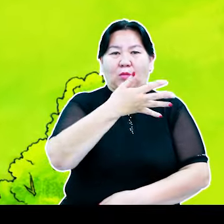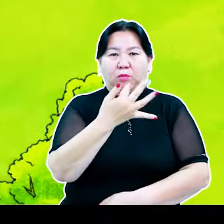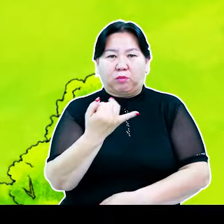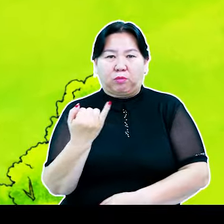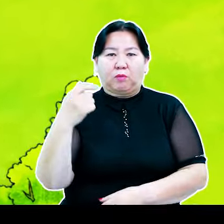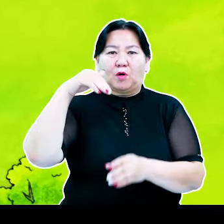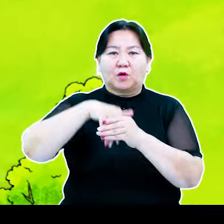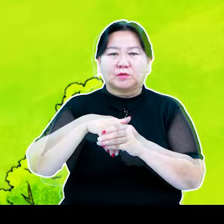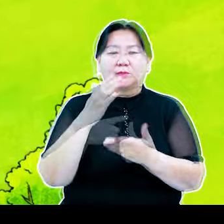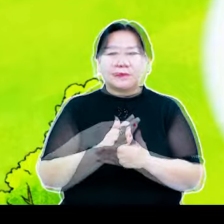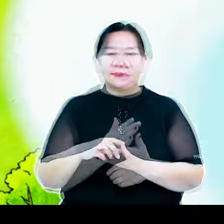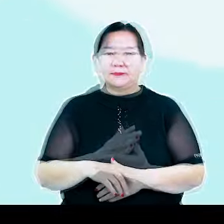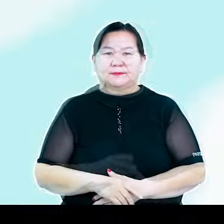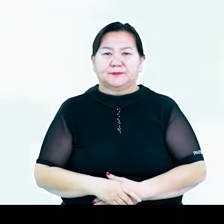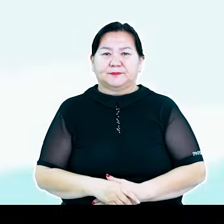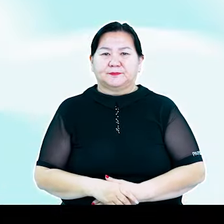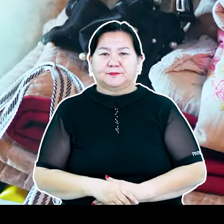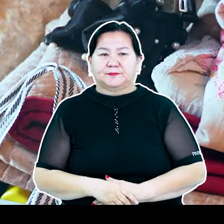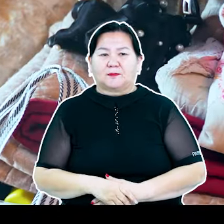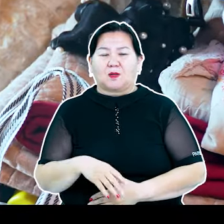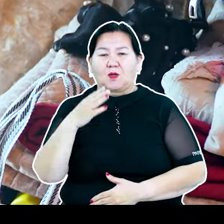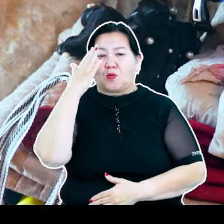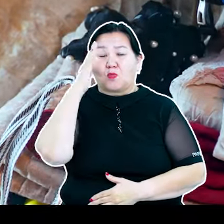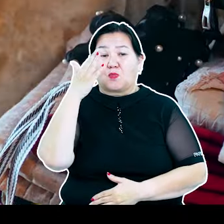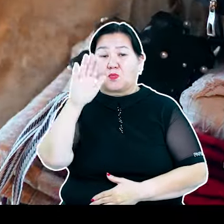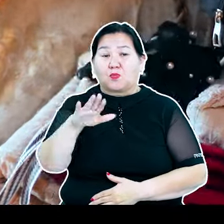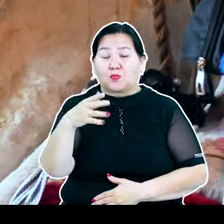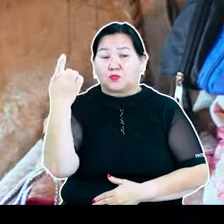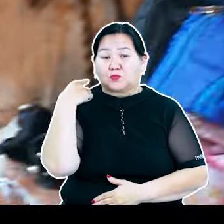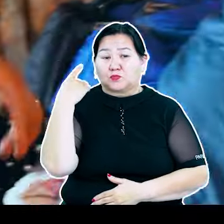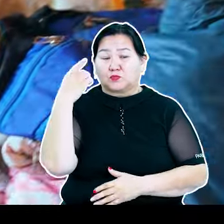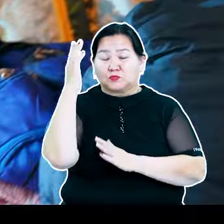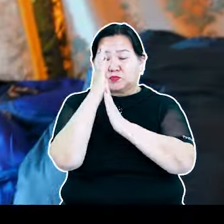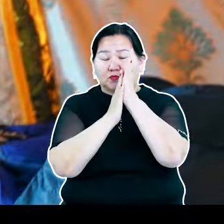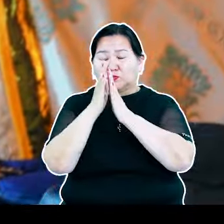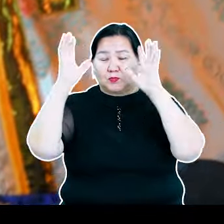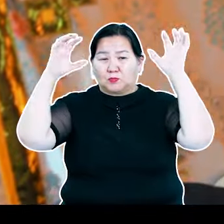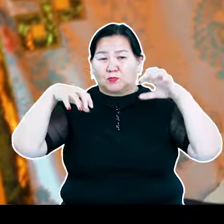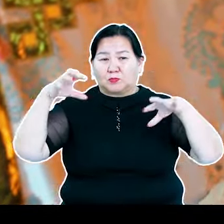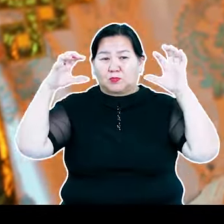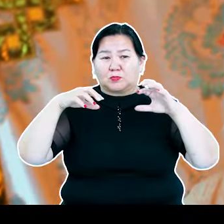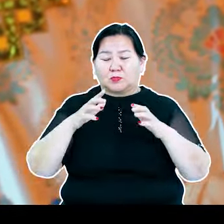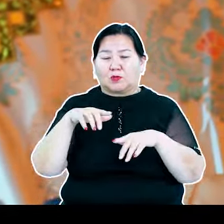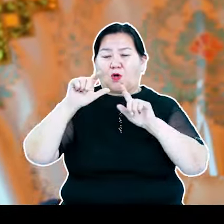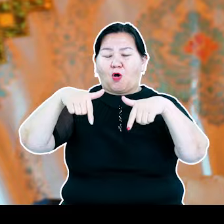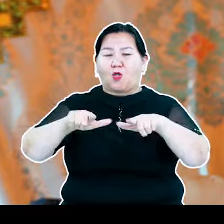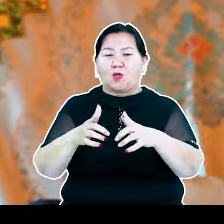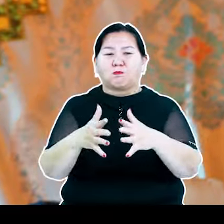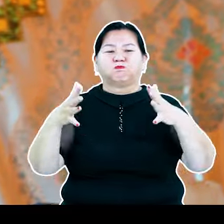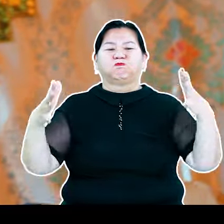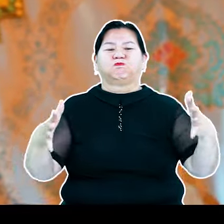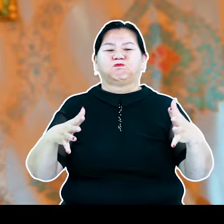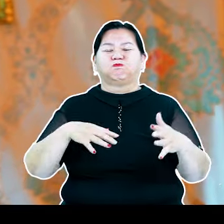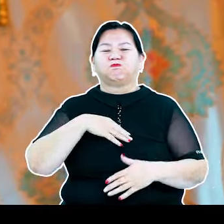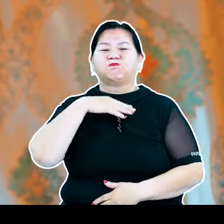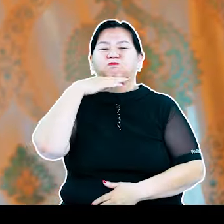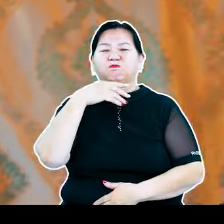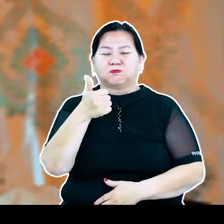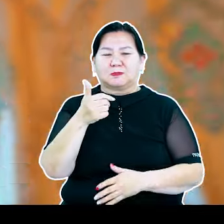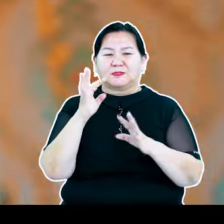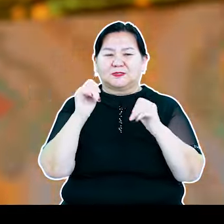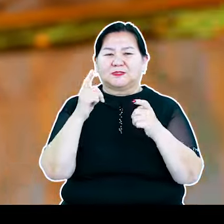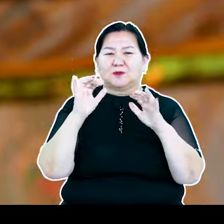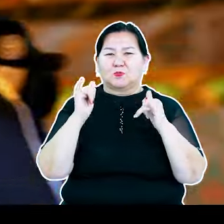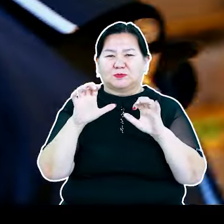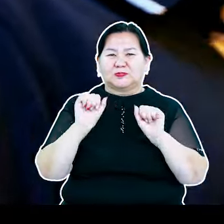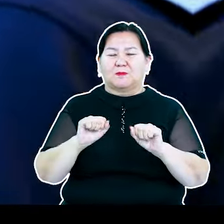шалтгаалan дорой талд ордог байна. Өвөө, өчигдөр шөнийн бараанаас болоод голын ус зөндөөх болчихсон байна. Манай гол чиргээд их